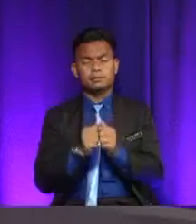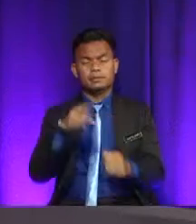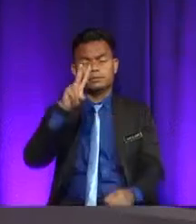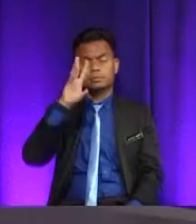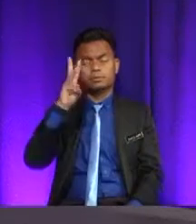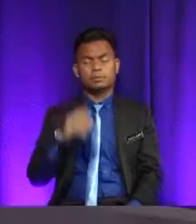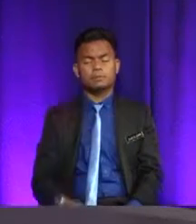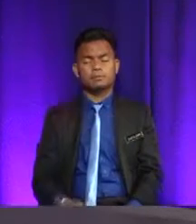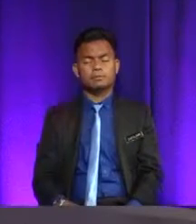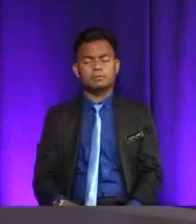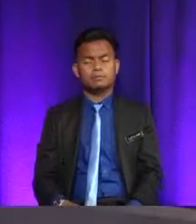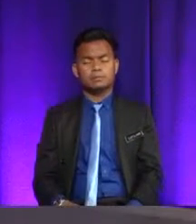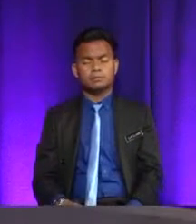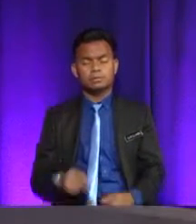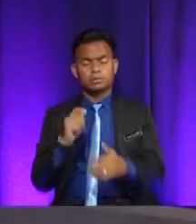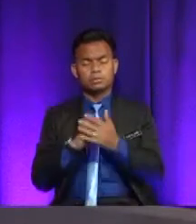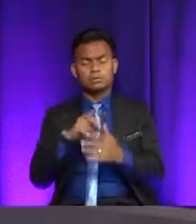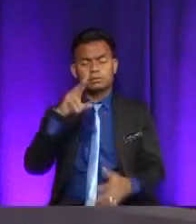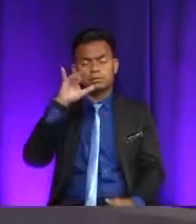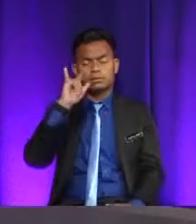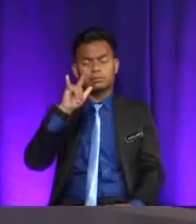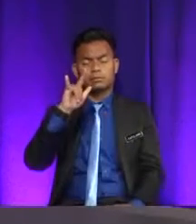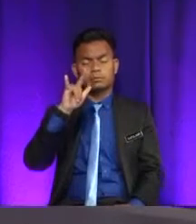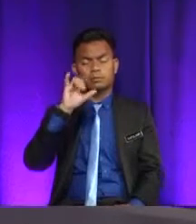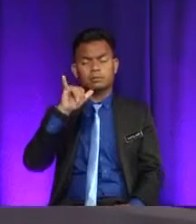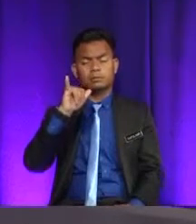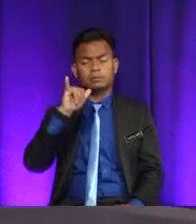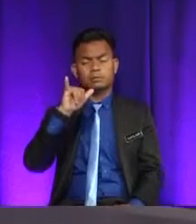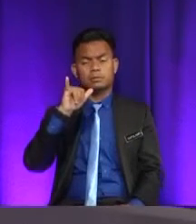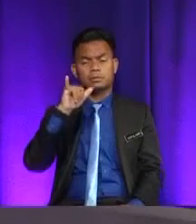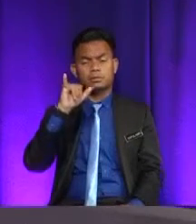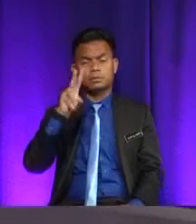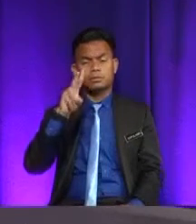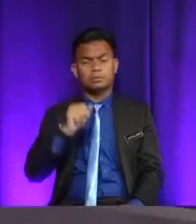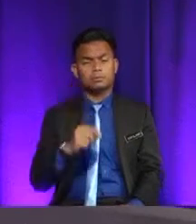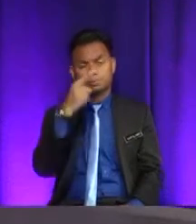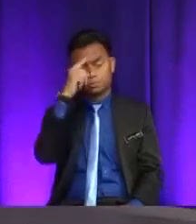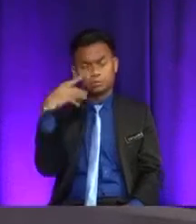Oke dan itulah yang kita Setelkan kita teruskan macam